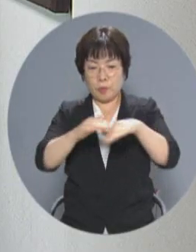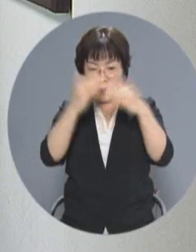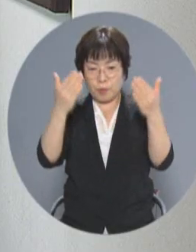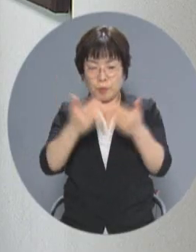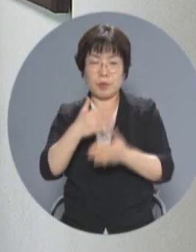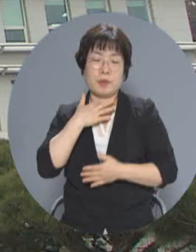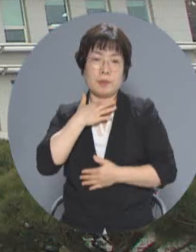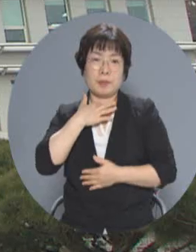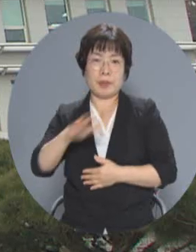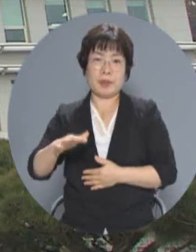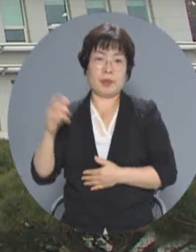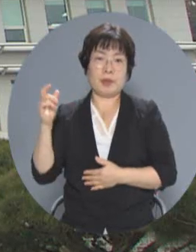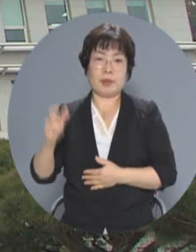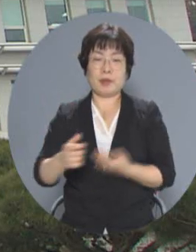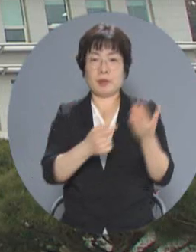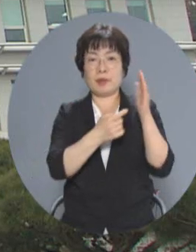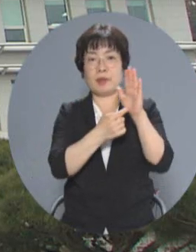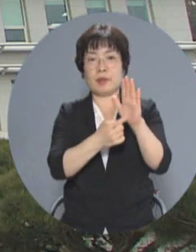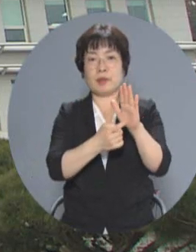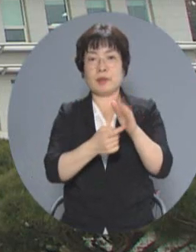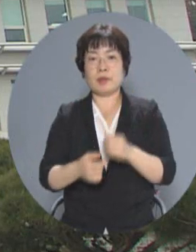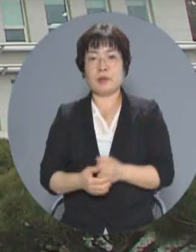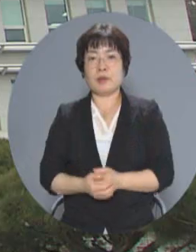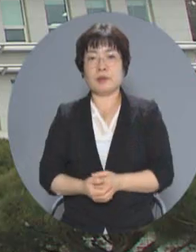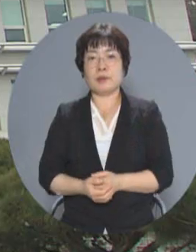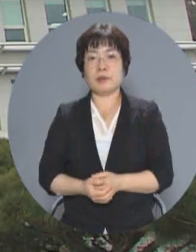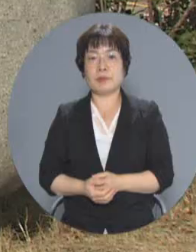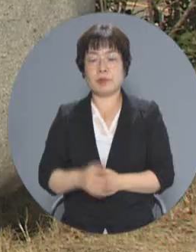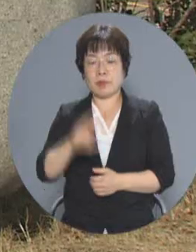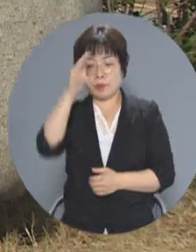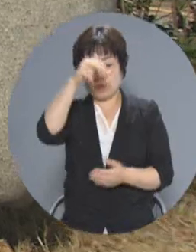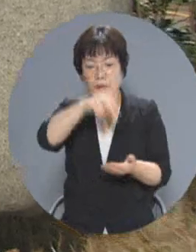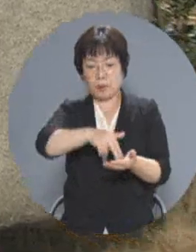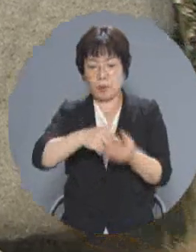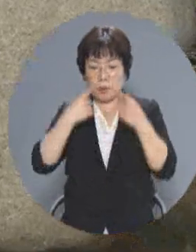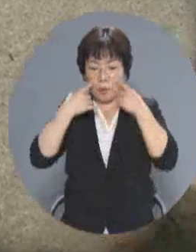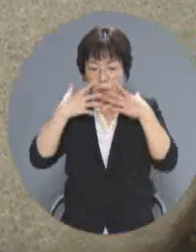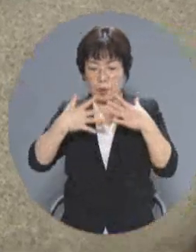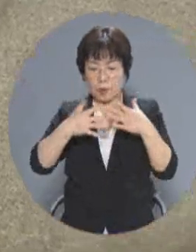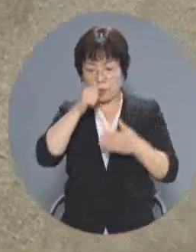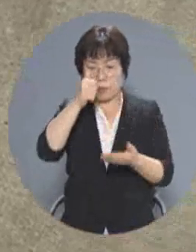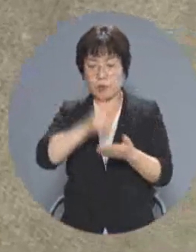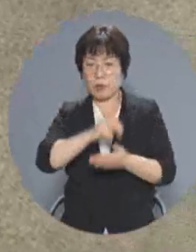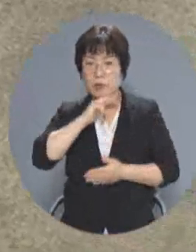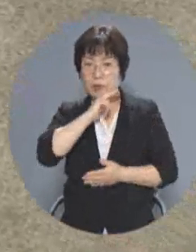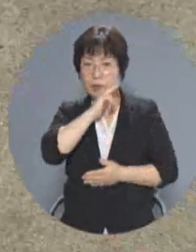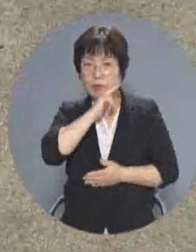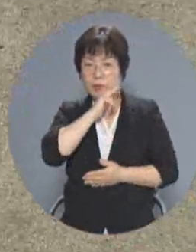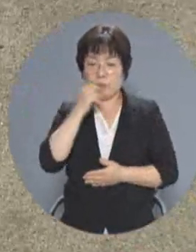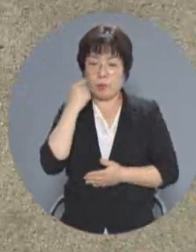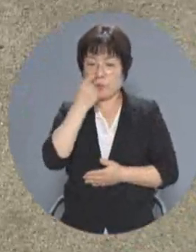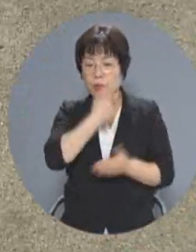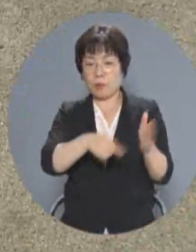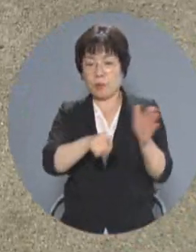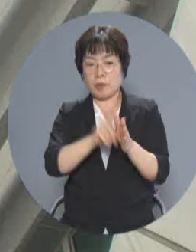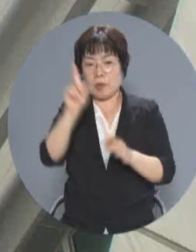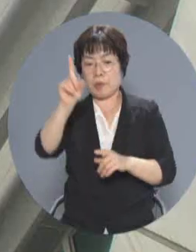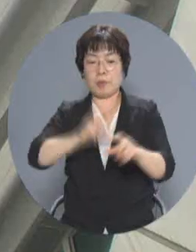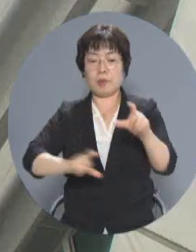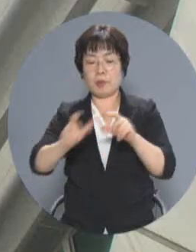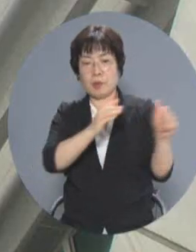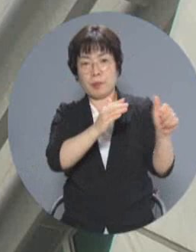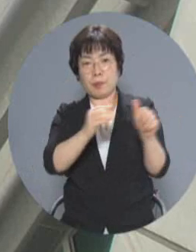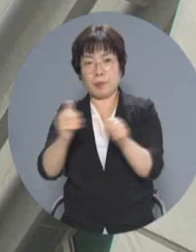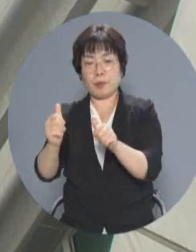대해 강하게 부인하고 있는 상황. 경찰은 명확한 혐의 사실 입증을 위해 한 차례 더 정